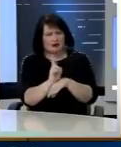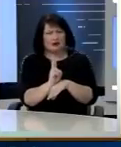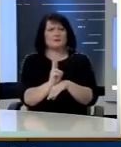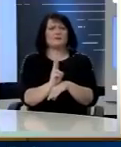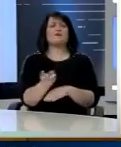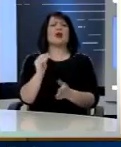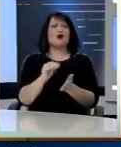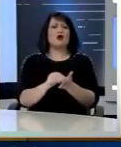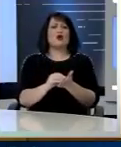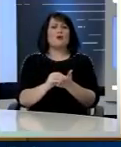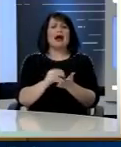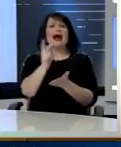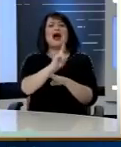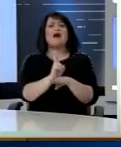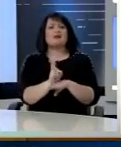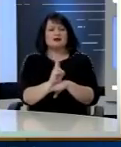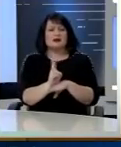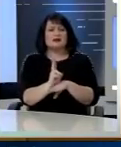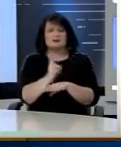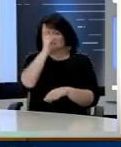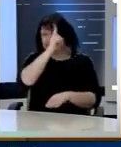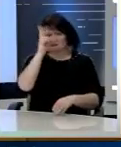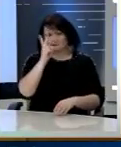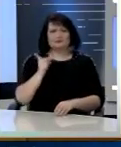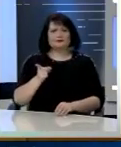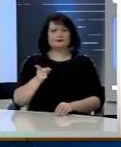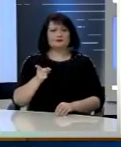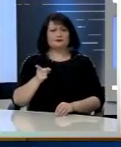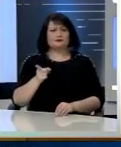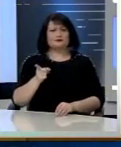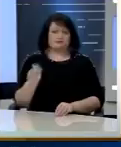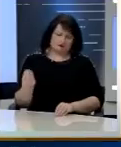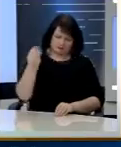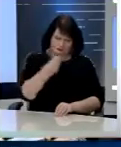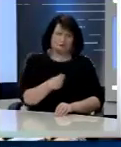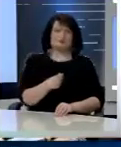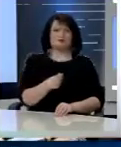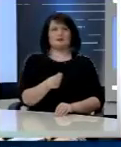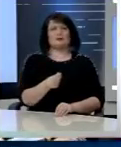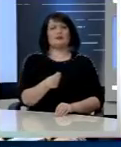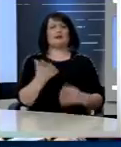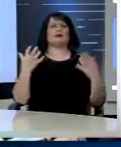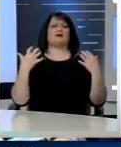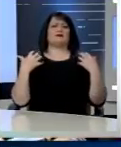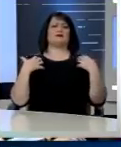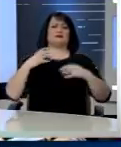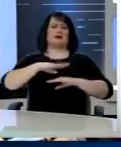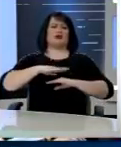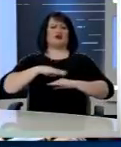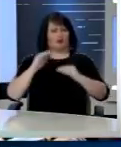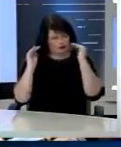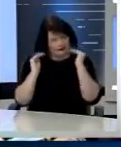καταθέτω και το έγγραφο της Σαουδικής Αραβίας προς τον στρατιωτικό ακόλουθο ότι